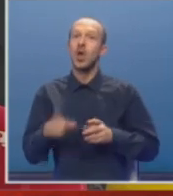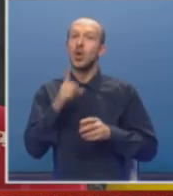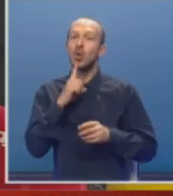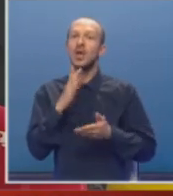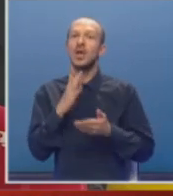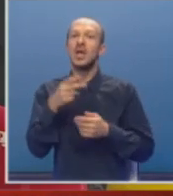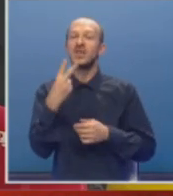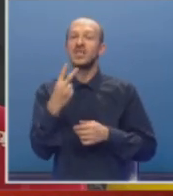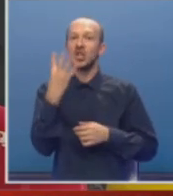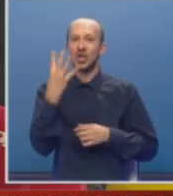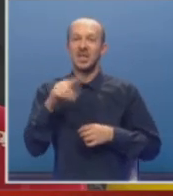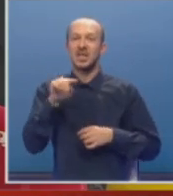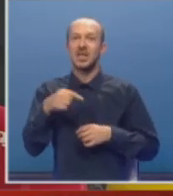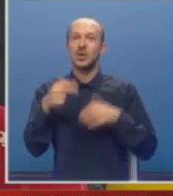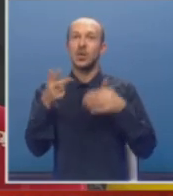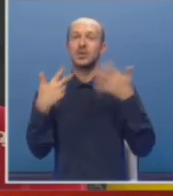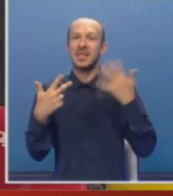iznosi